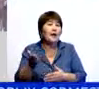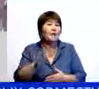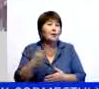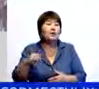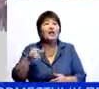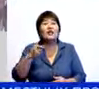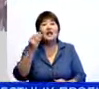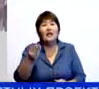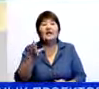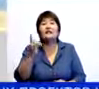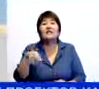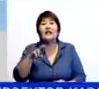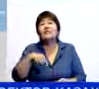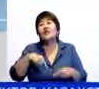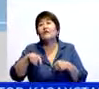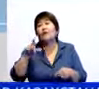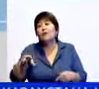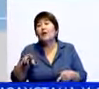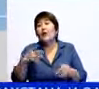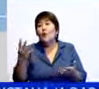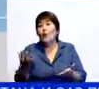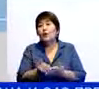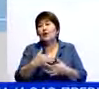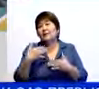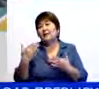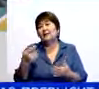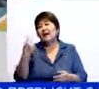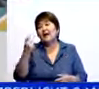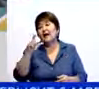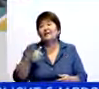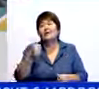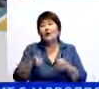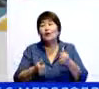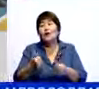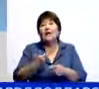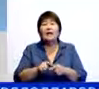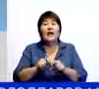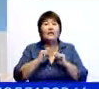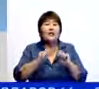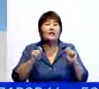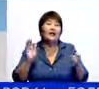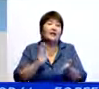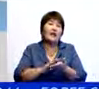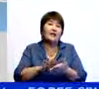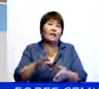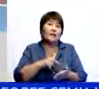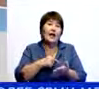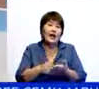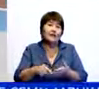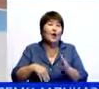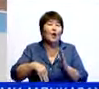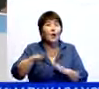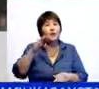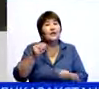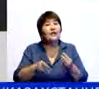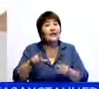собой жалагашские и сырдаринские футболисты. Удача была на стороне хозяев турнира. На церемонии награждения также были отмечены лучшие